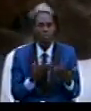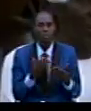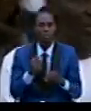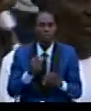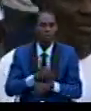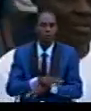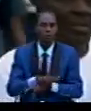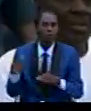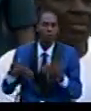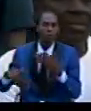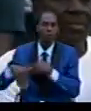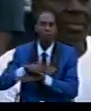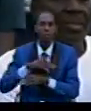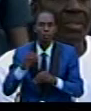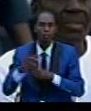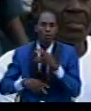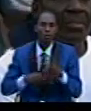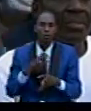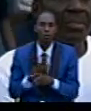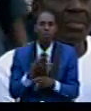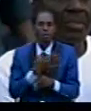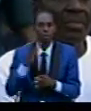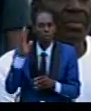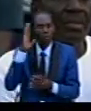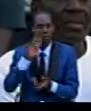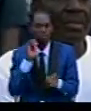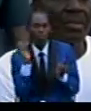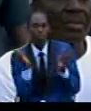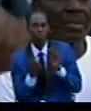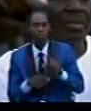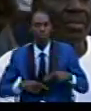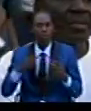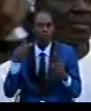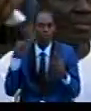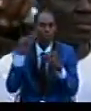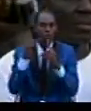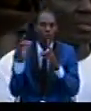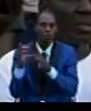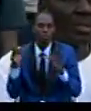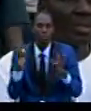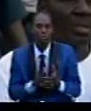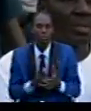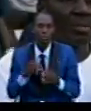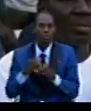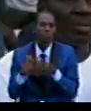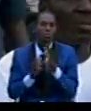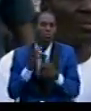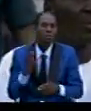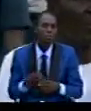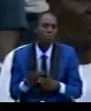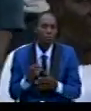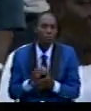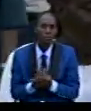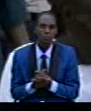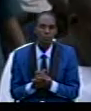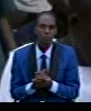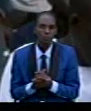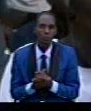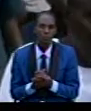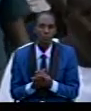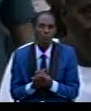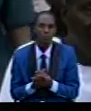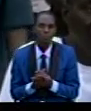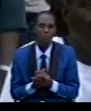will turn our gaze towards Christ. Que le Seigneur influence, laisse un impact indélébile sur nos civilisations